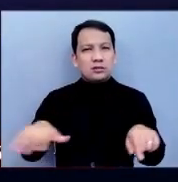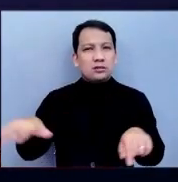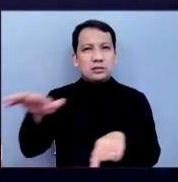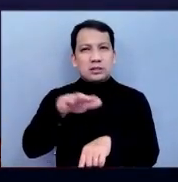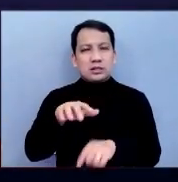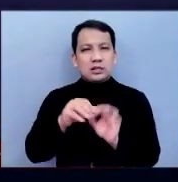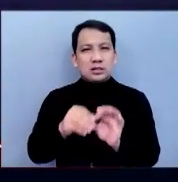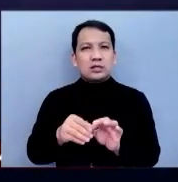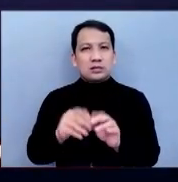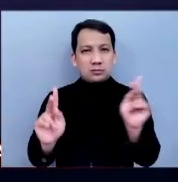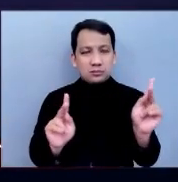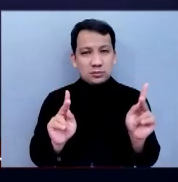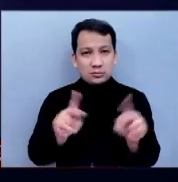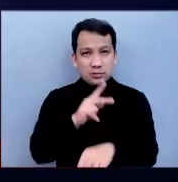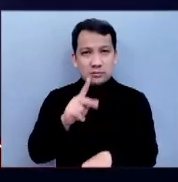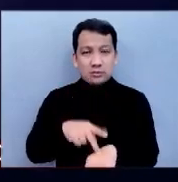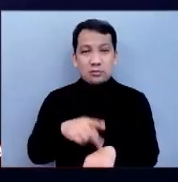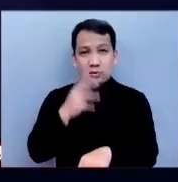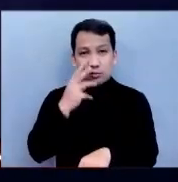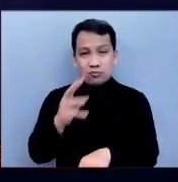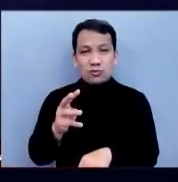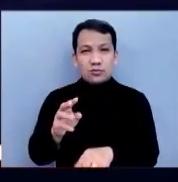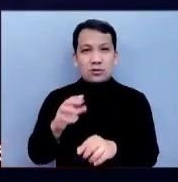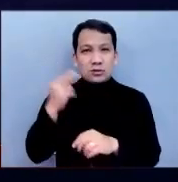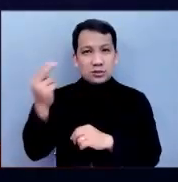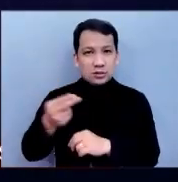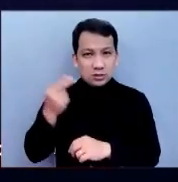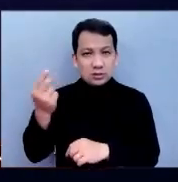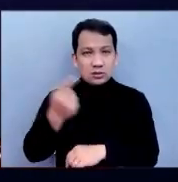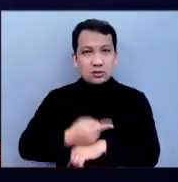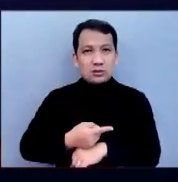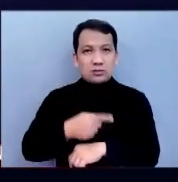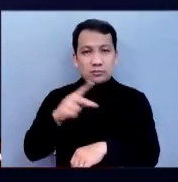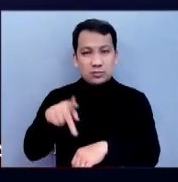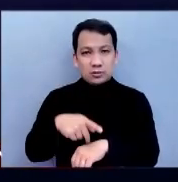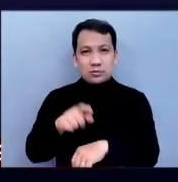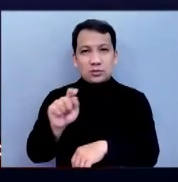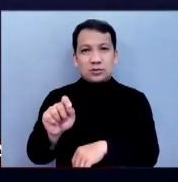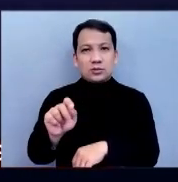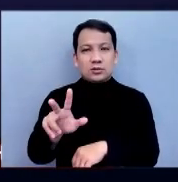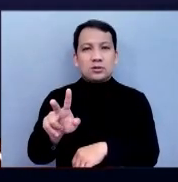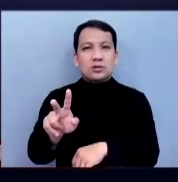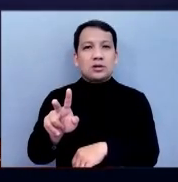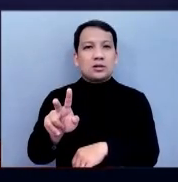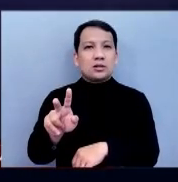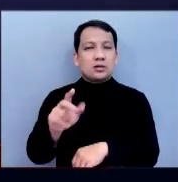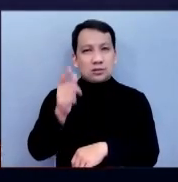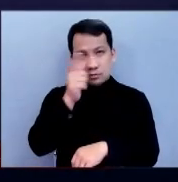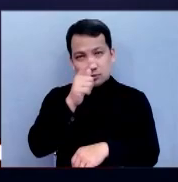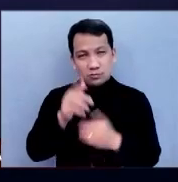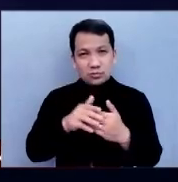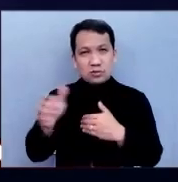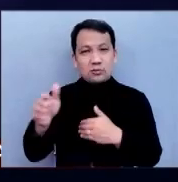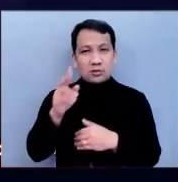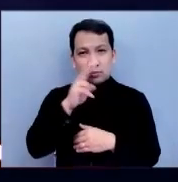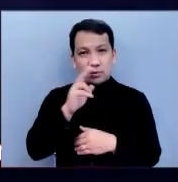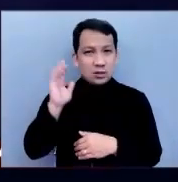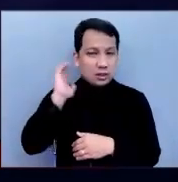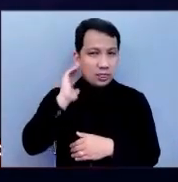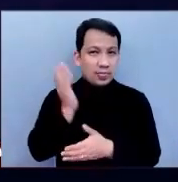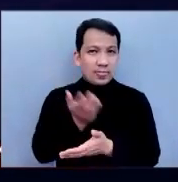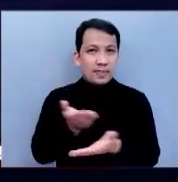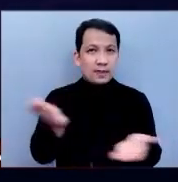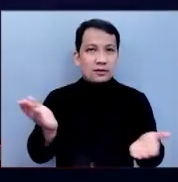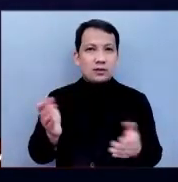ng bansa. Mapapanood ang makasaysayang araw sa Philippine TV sa ilang malls sa Luzon hanggang sa Visayas at Mindanao.